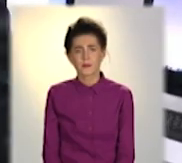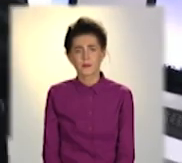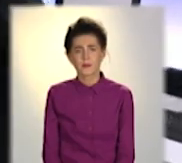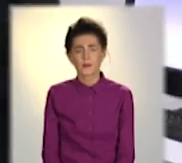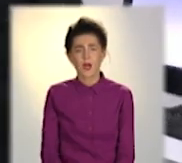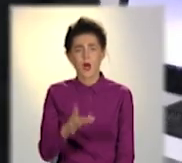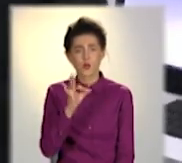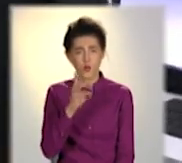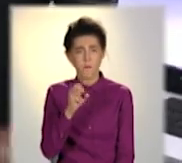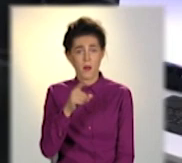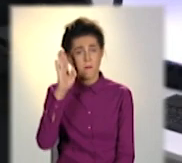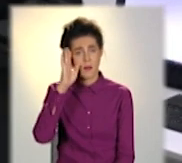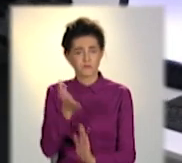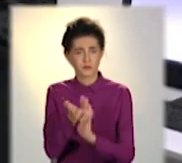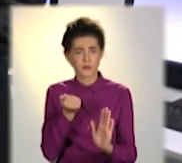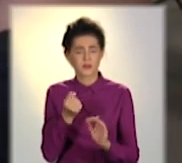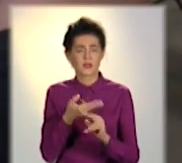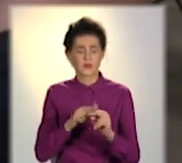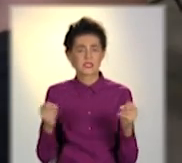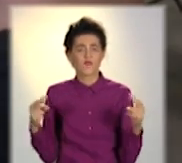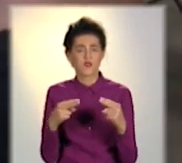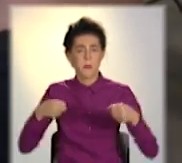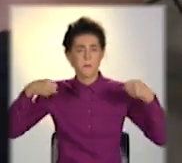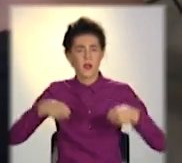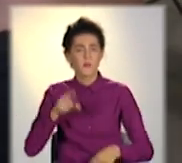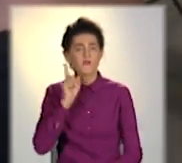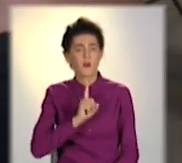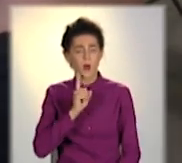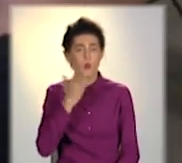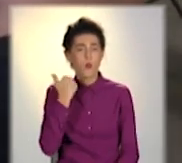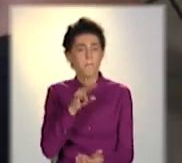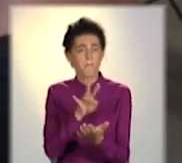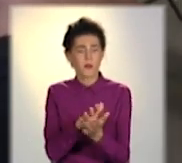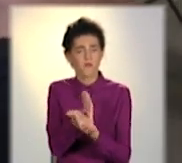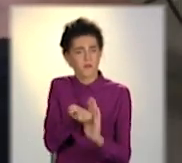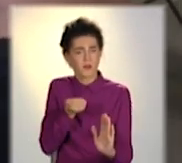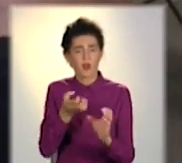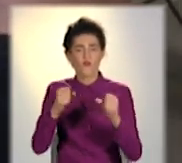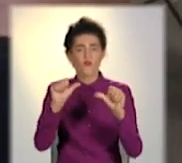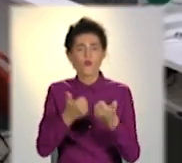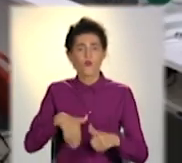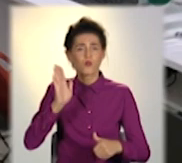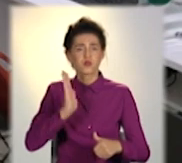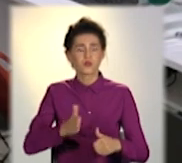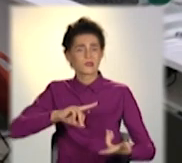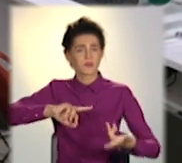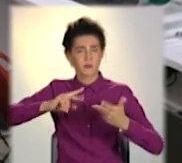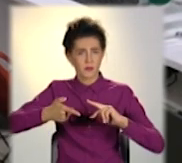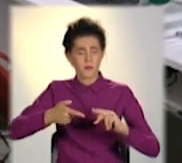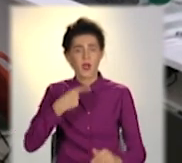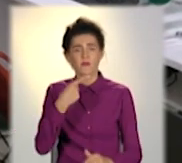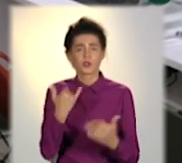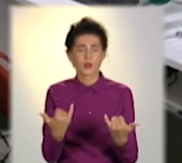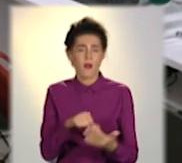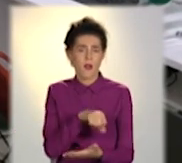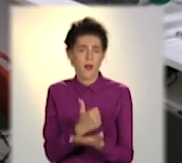Роман отримує посвідчення водія. Поки тимчасове, коли прийде за постійним, формат документа вже змінять. Каже, найголовніше, що тепер